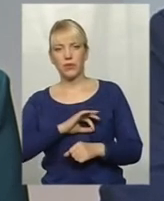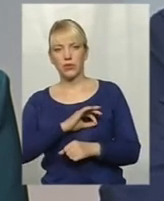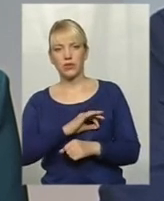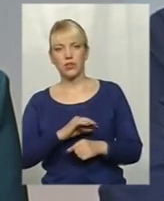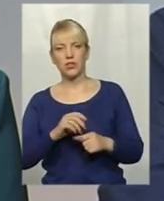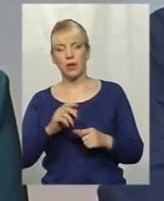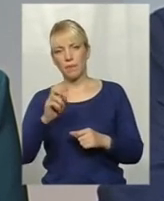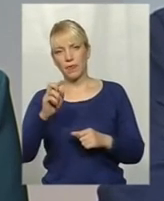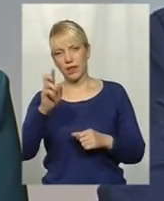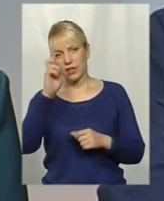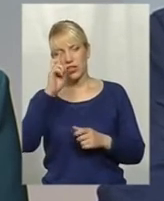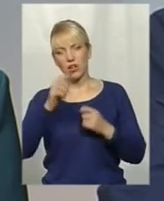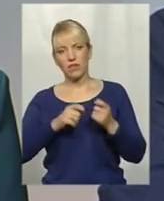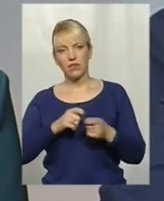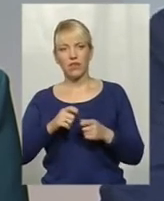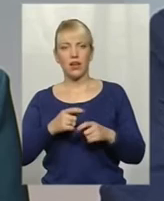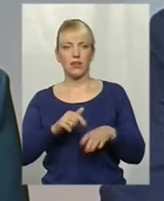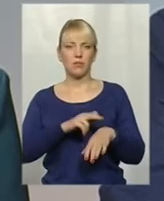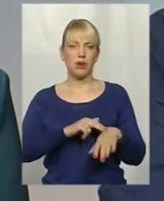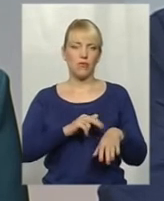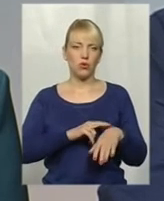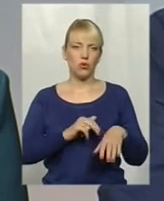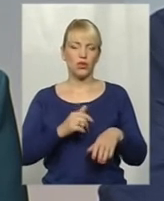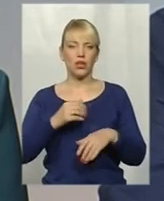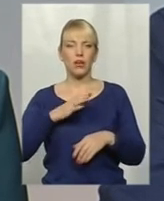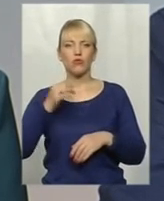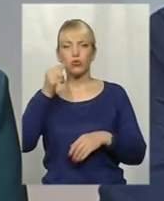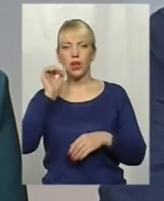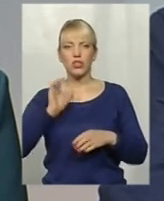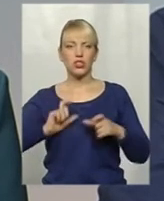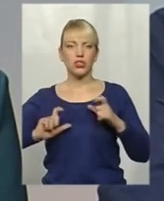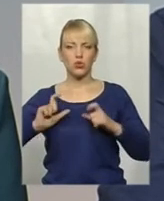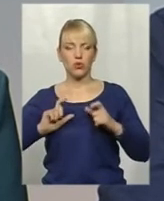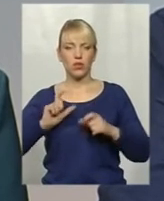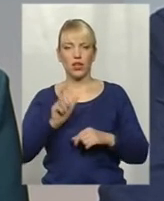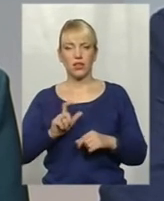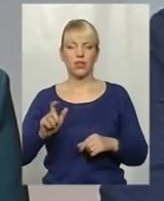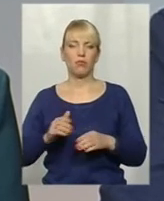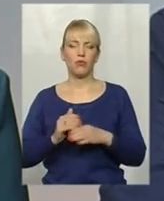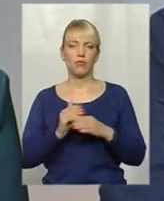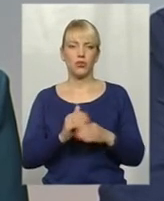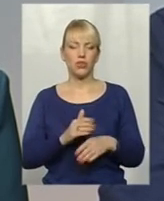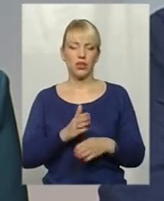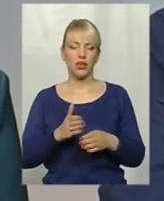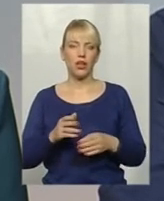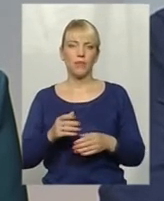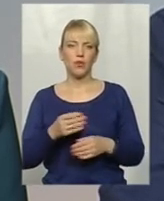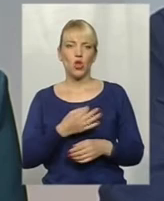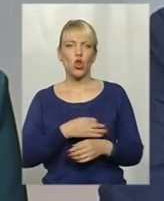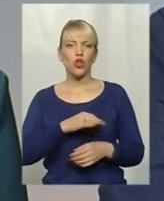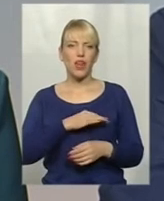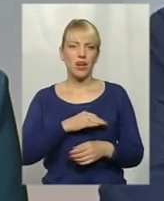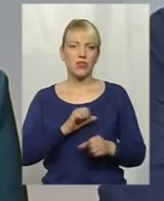державної влади, з органів правоохоронних, вчорашні студенти, помічники нотаріусів, адвокатів різні